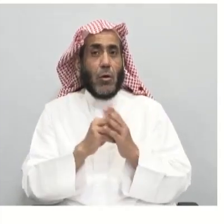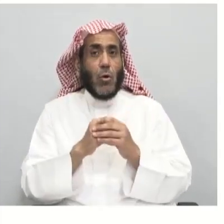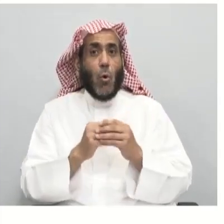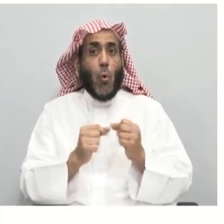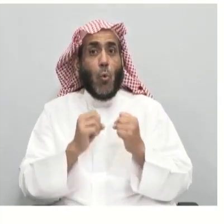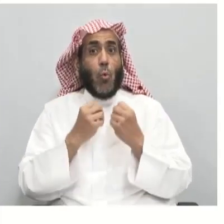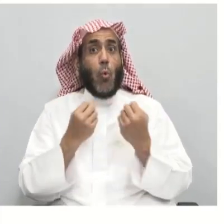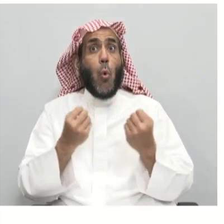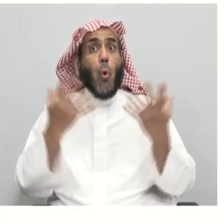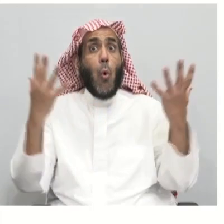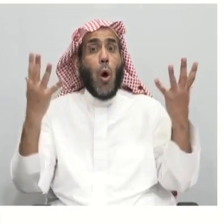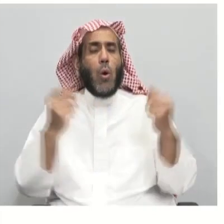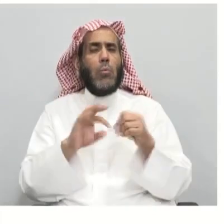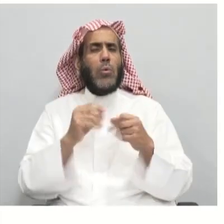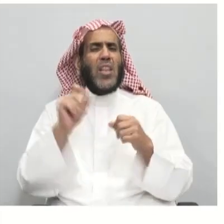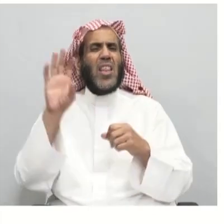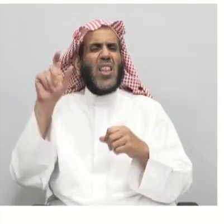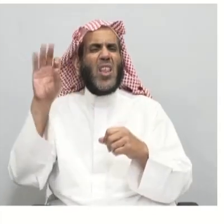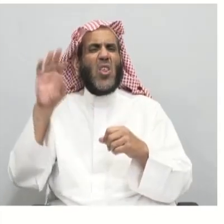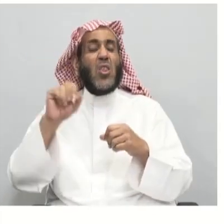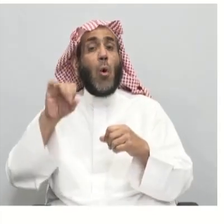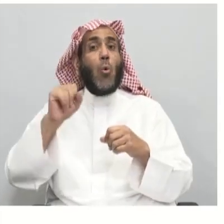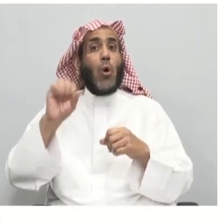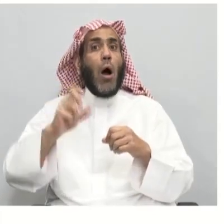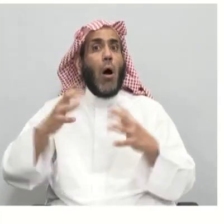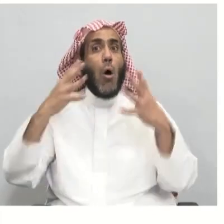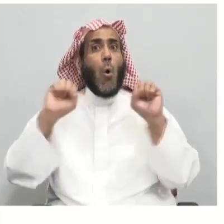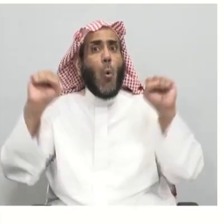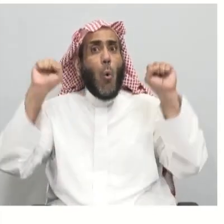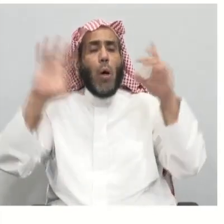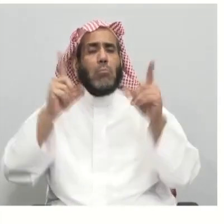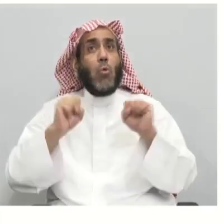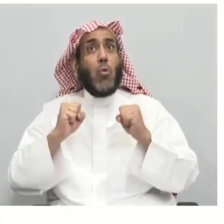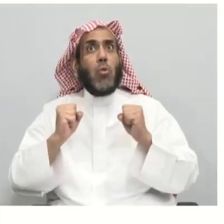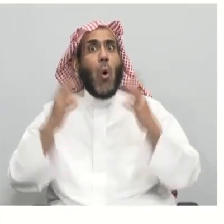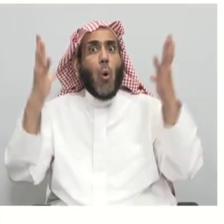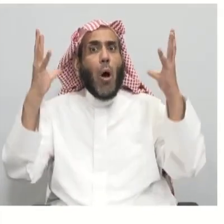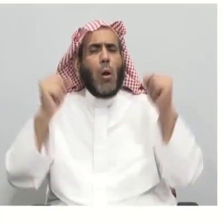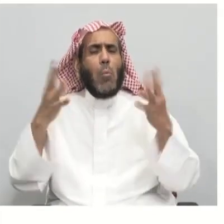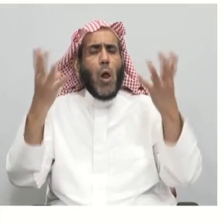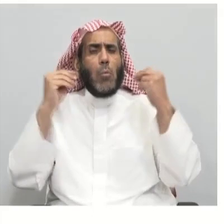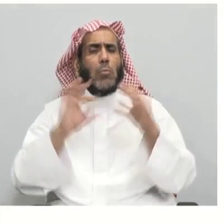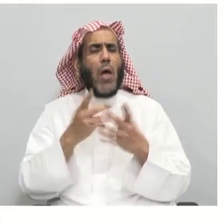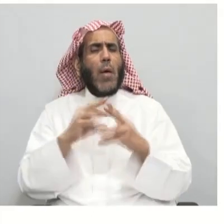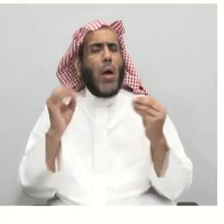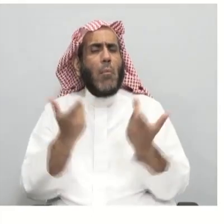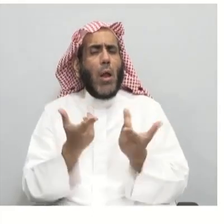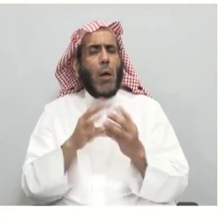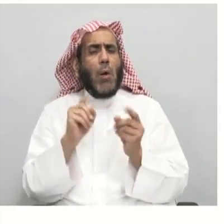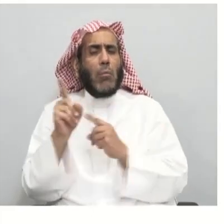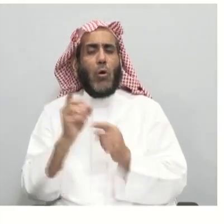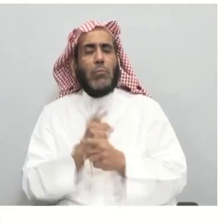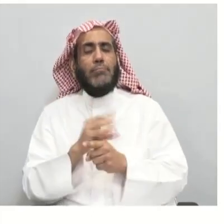المعلوماتيه ما المقصود بكلمه التوره وماذا اعني بكلمه الثوره المعلوماتيه